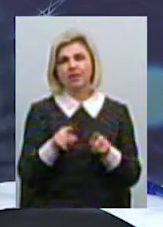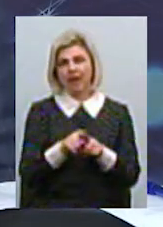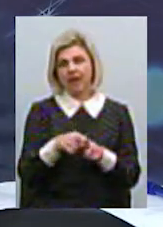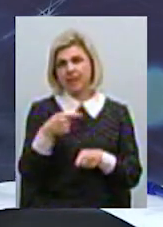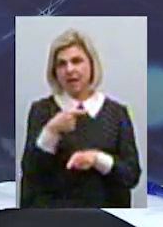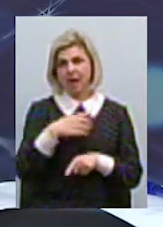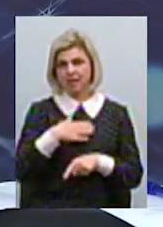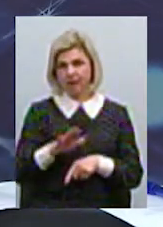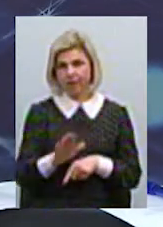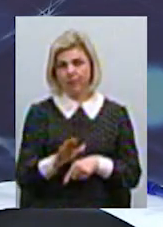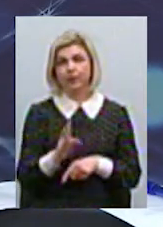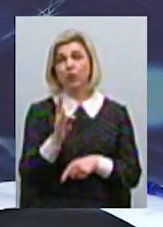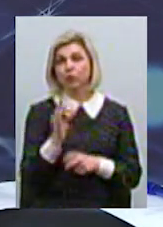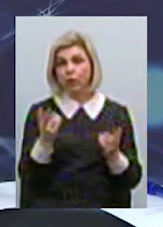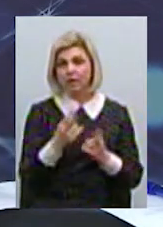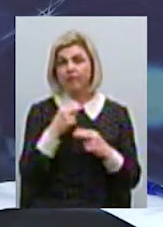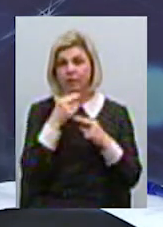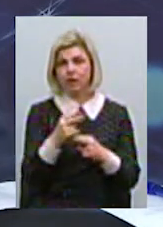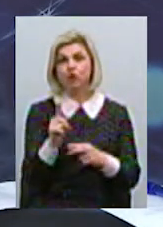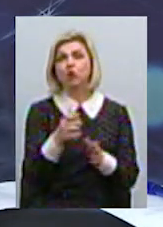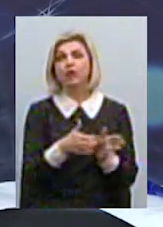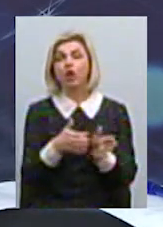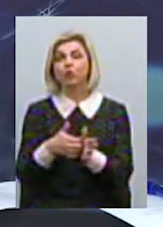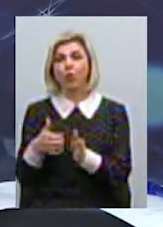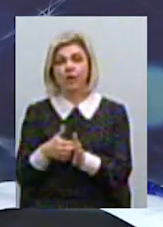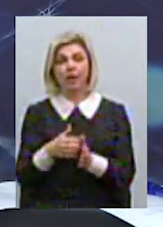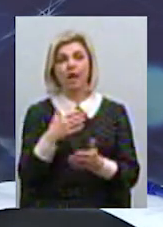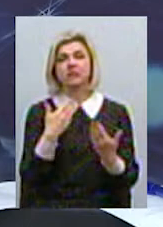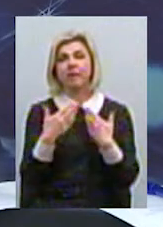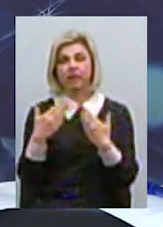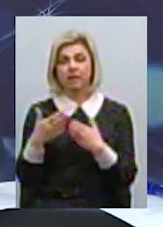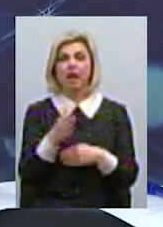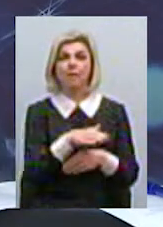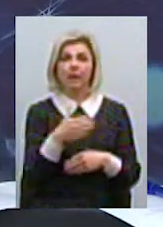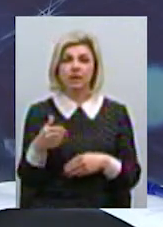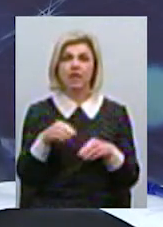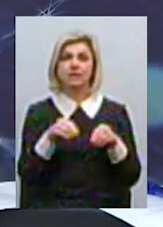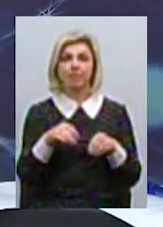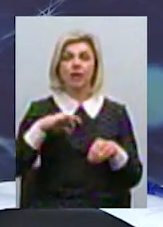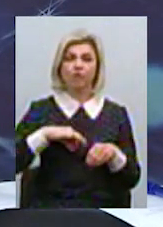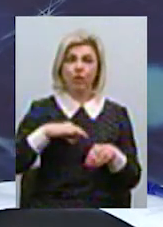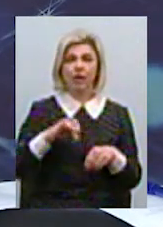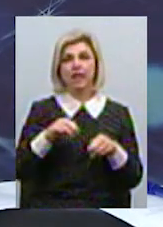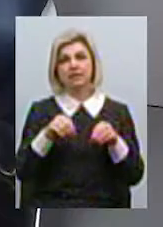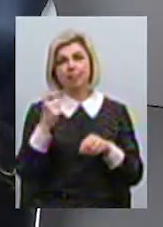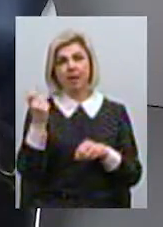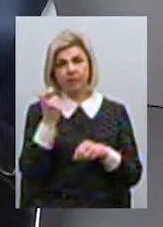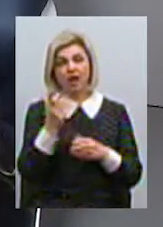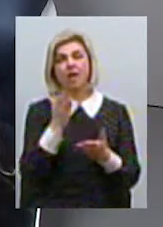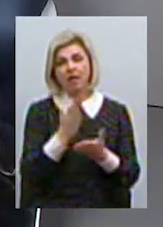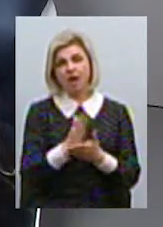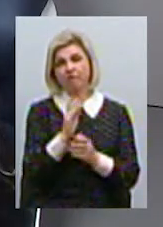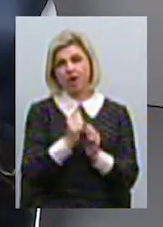Але слід зазначити, що певні недоліки в взаємовідносинах між землекористувачами і землевласниками є в кожній